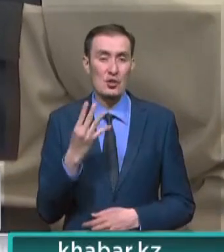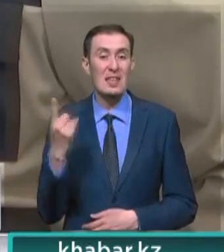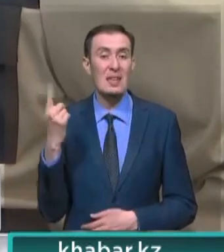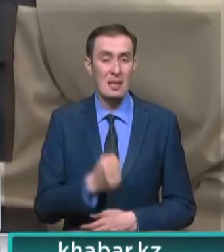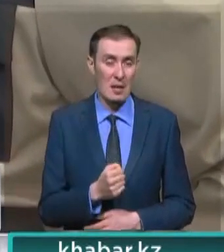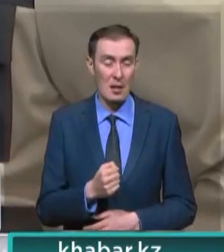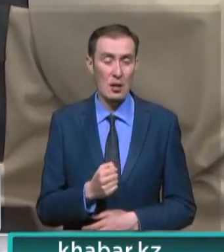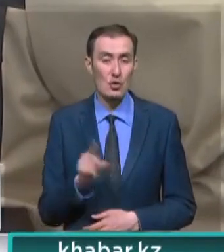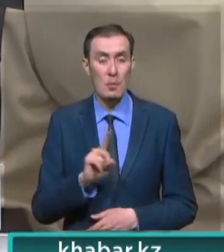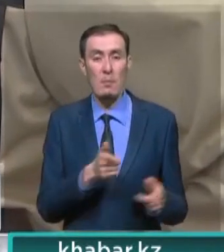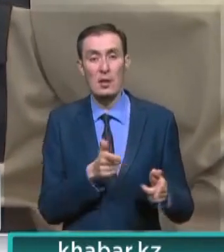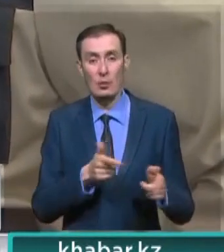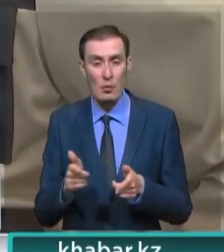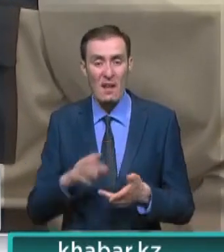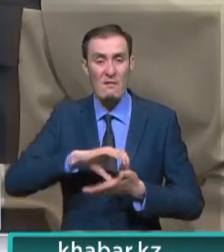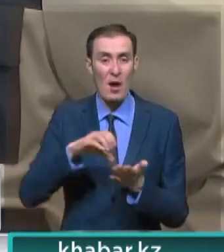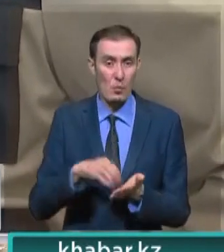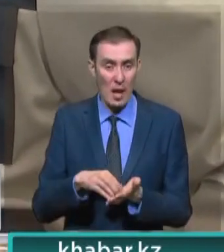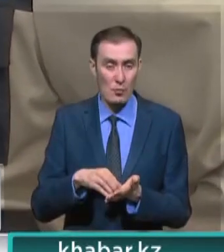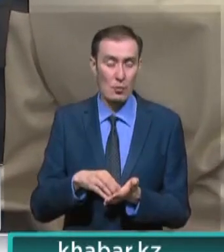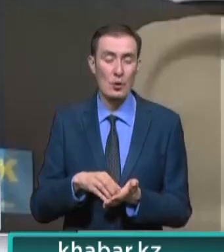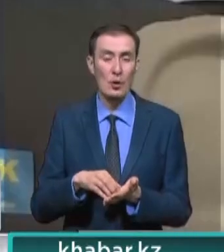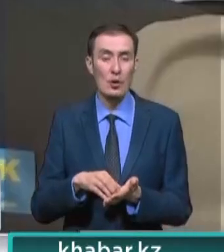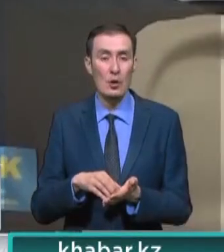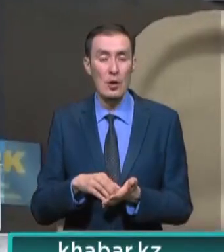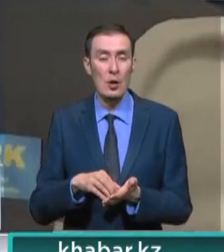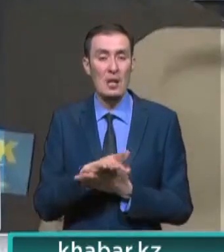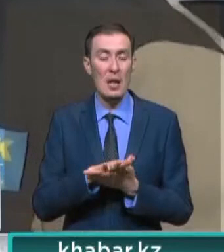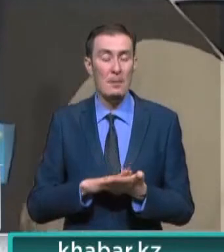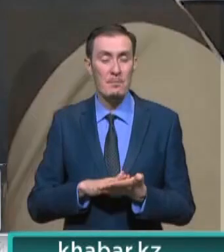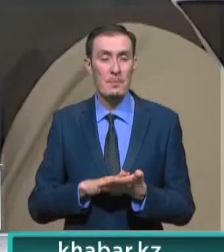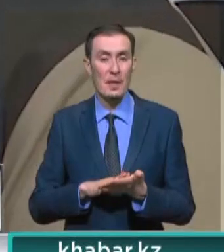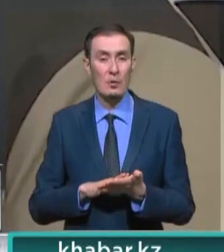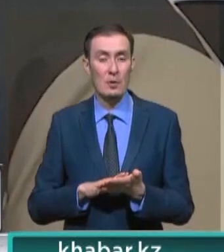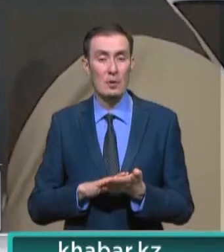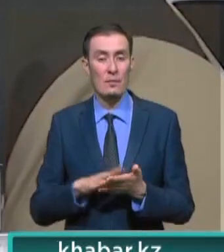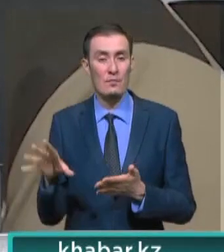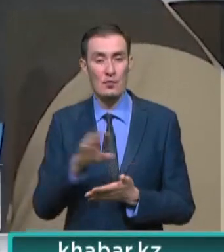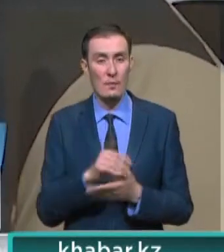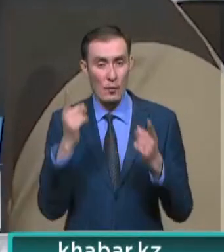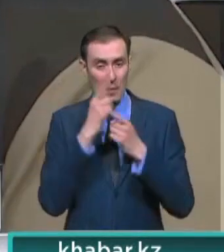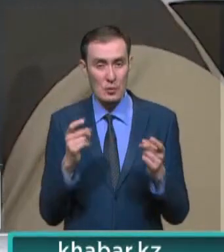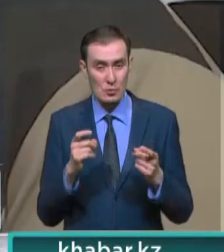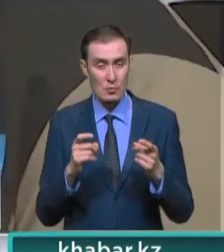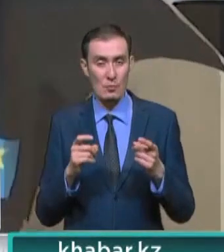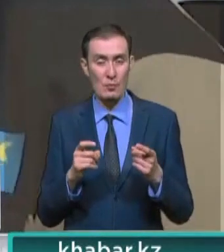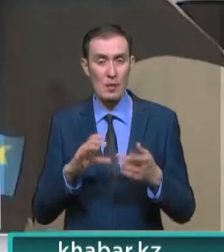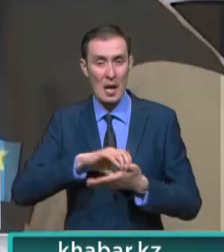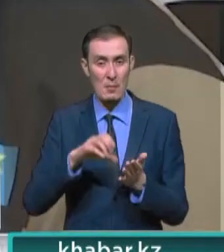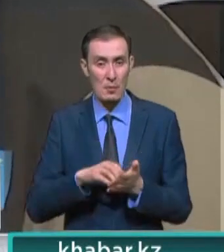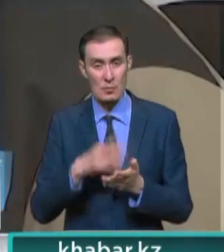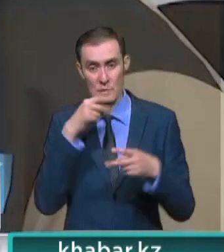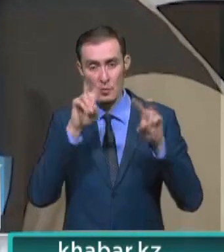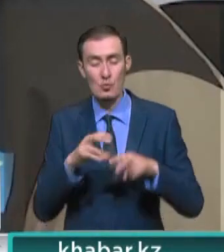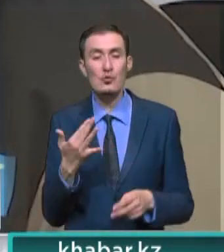недели, чтобы подготовить вакуумную камеру к пускам, к экспериментам. Потом уже все данные оттуда берется с камеры, и потом мы